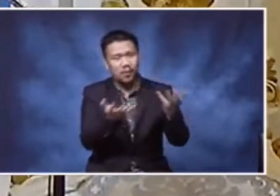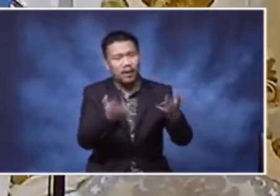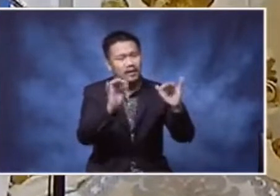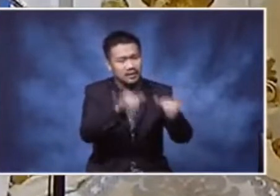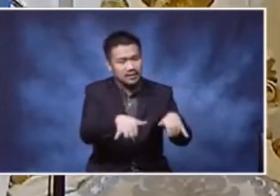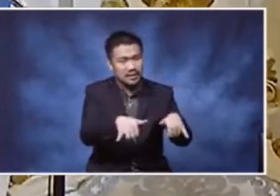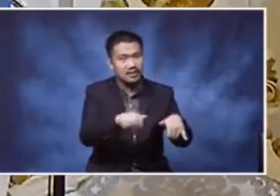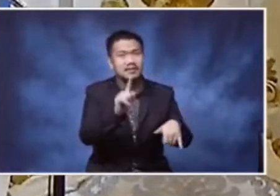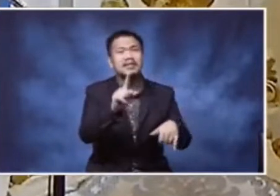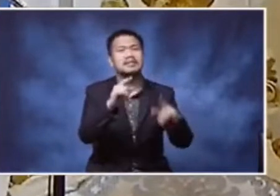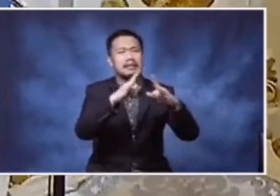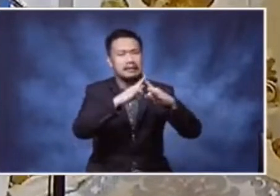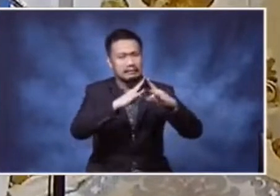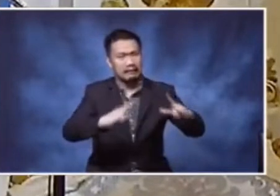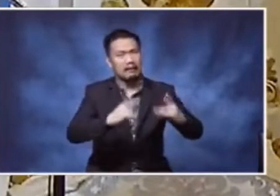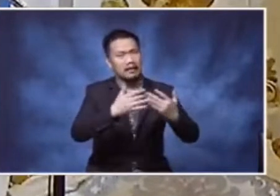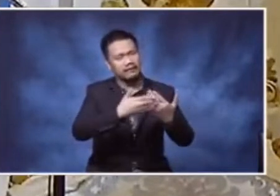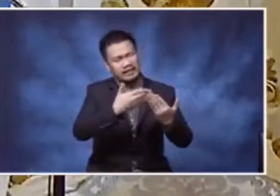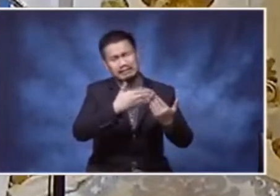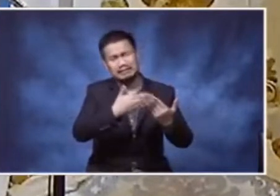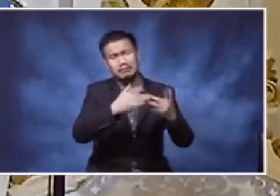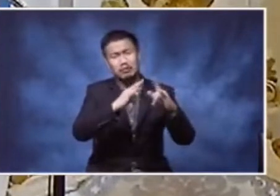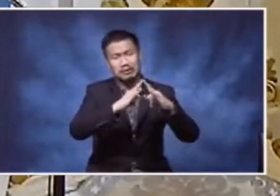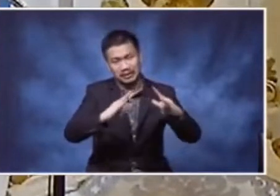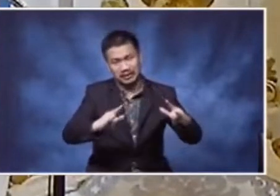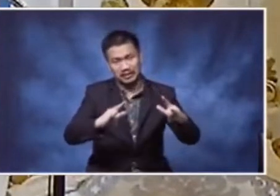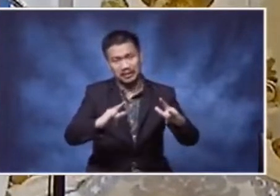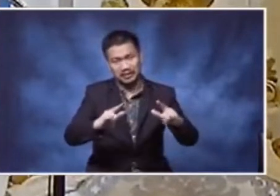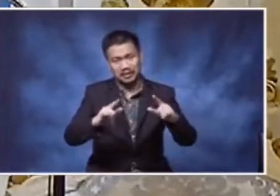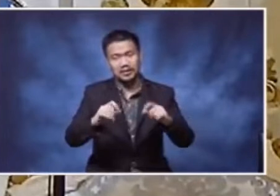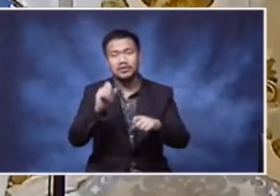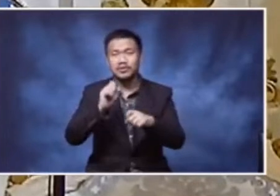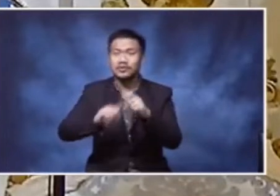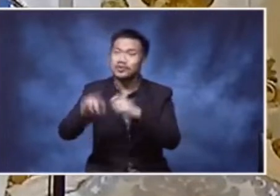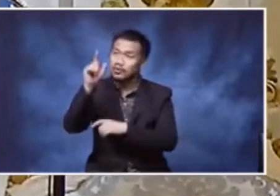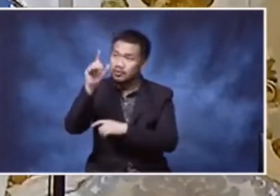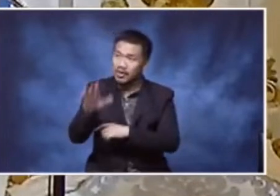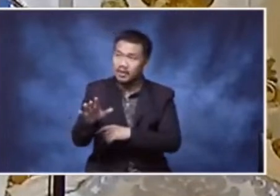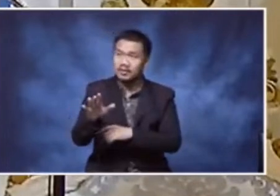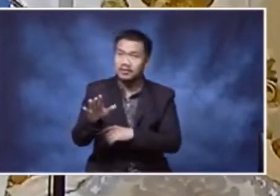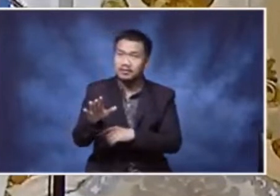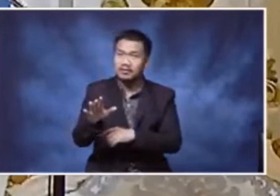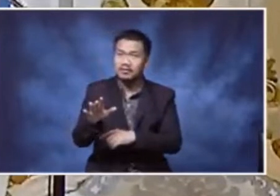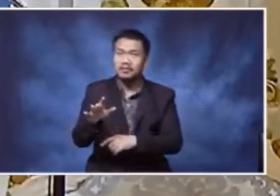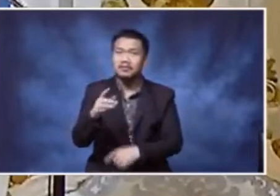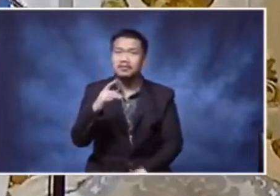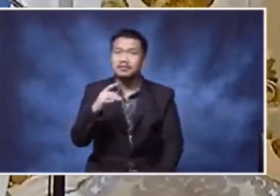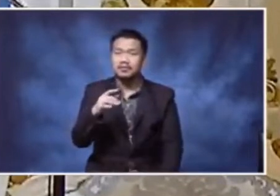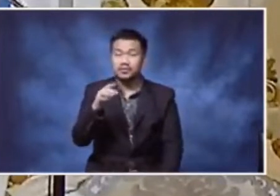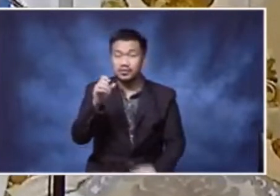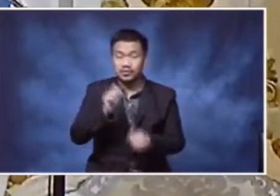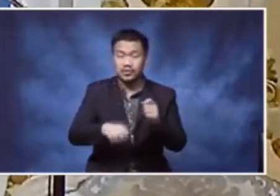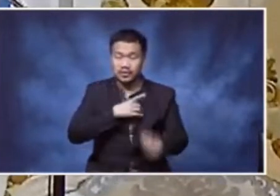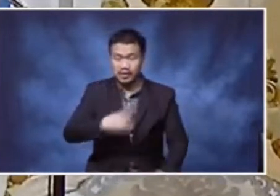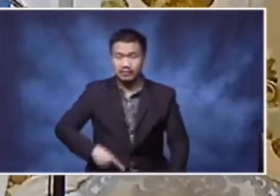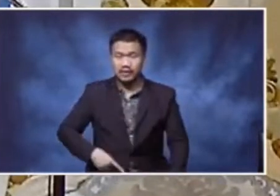templo. Ngunit sinabi ng Diyos, "Gusto mong gawan ako ng templo? Alam mo,